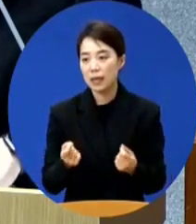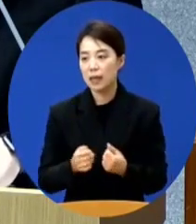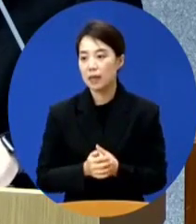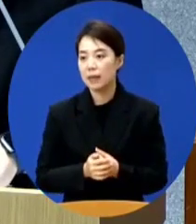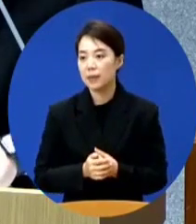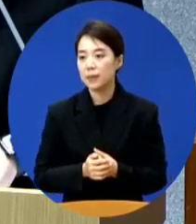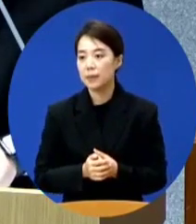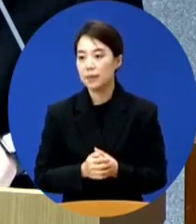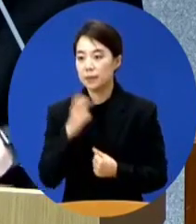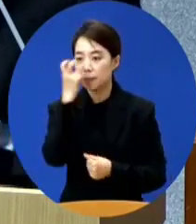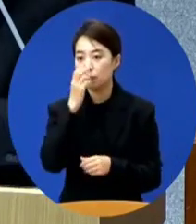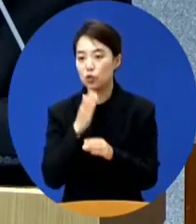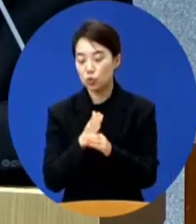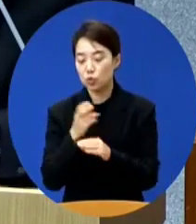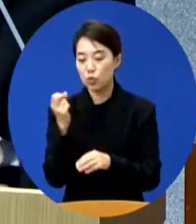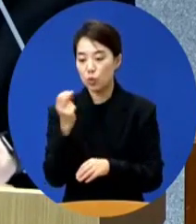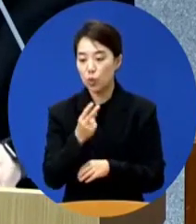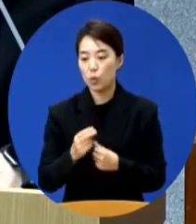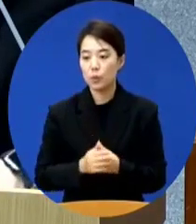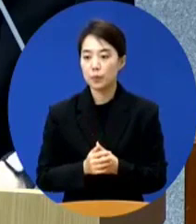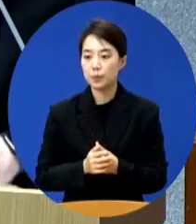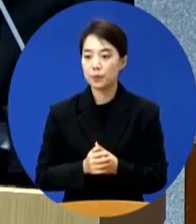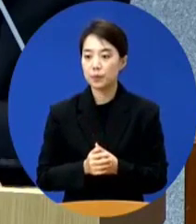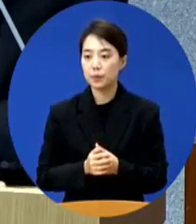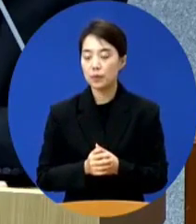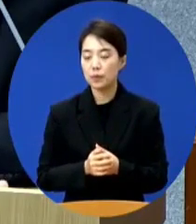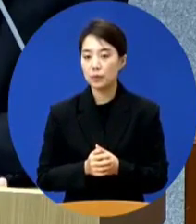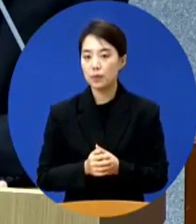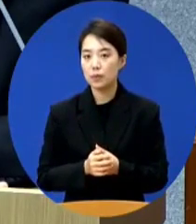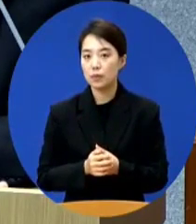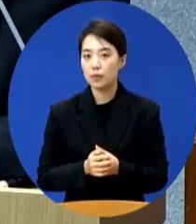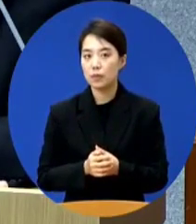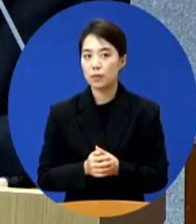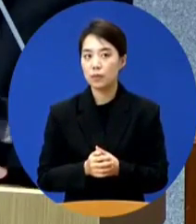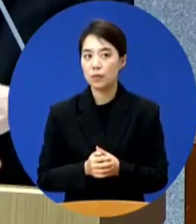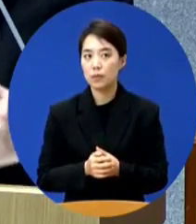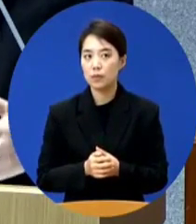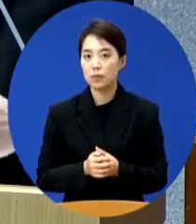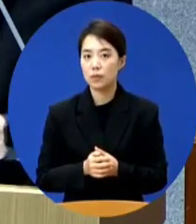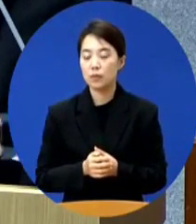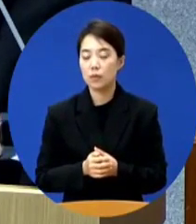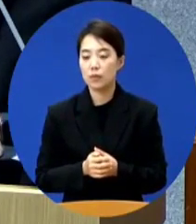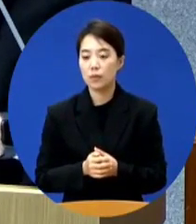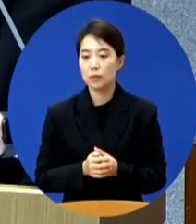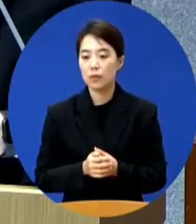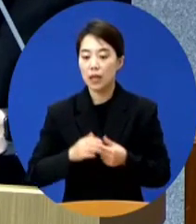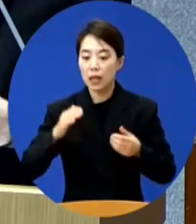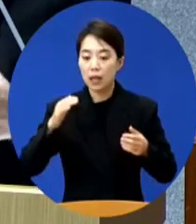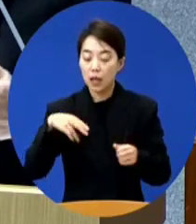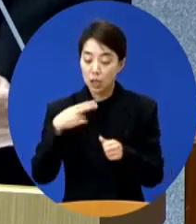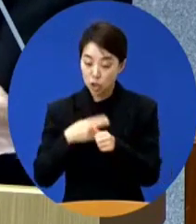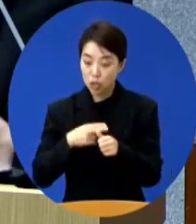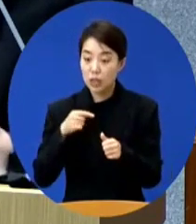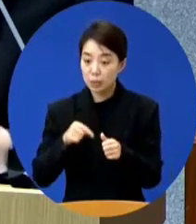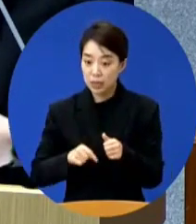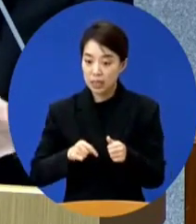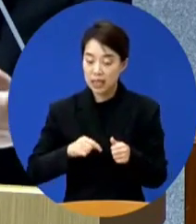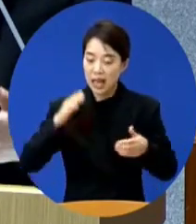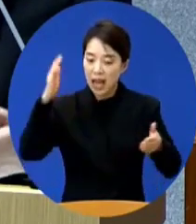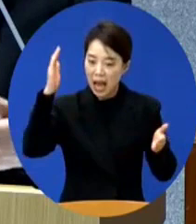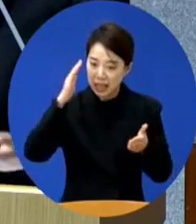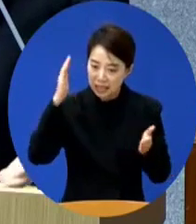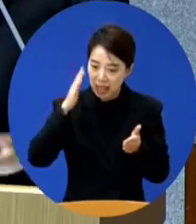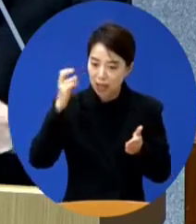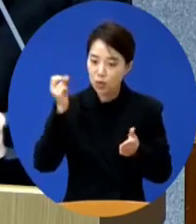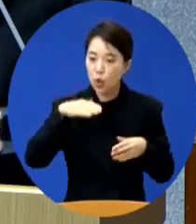지금 현재 검토를 하고 있고요. 이제 선생님들께서 지금 그 학생에 의해서 혹은